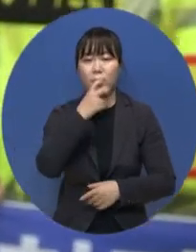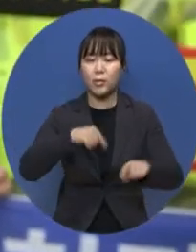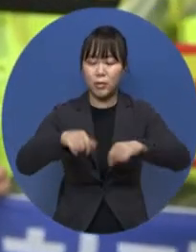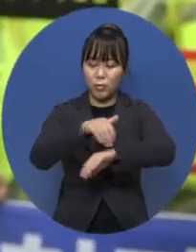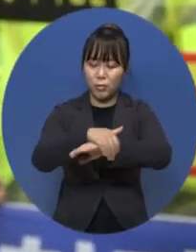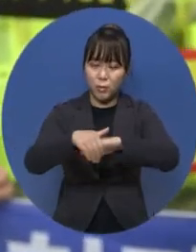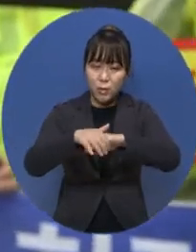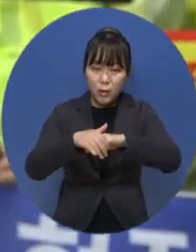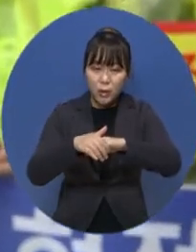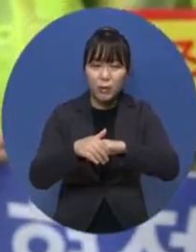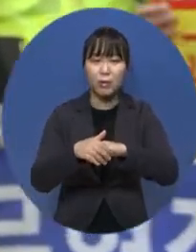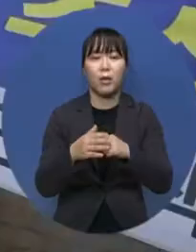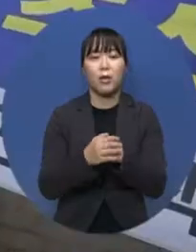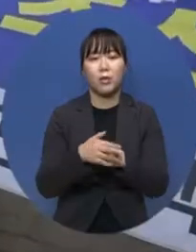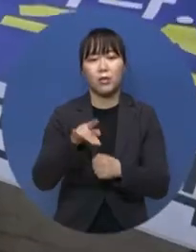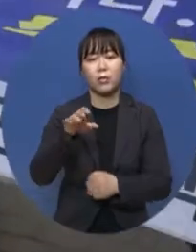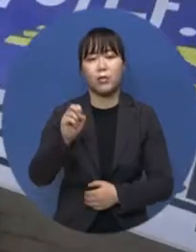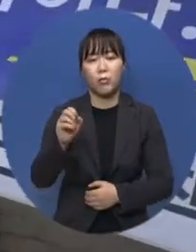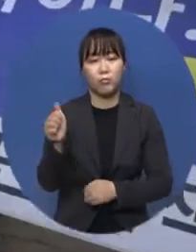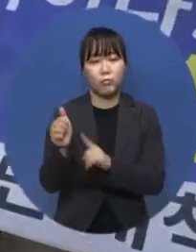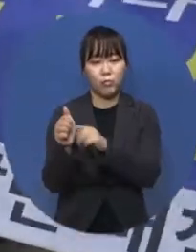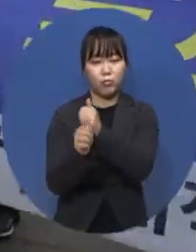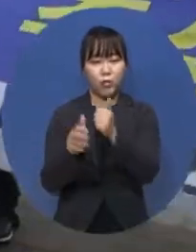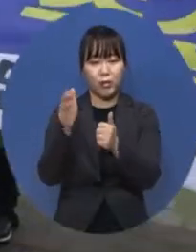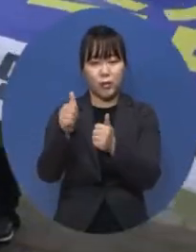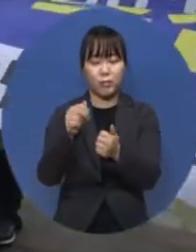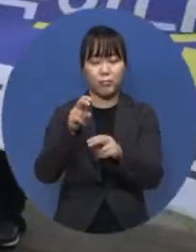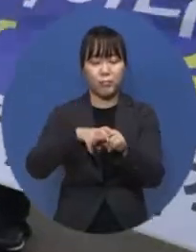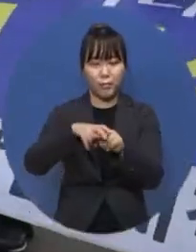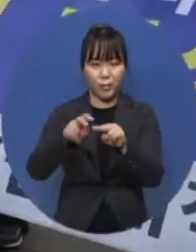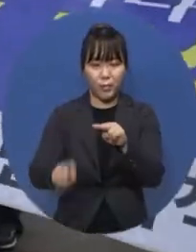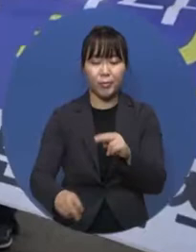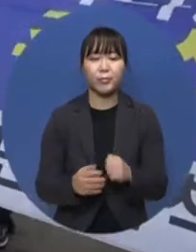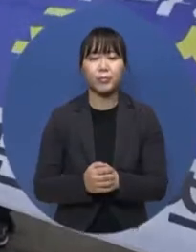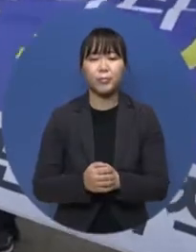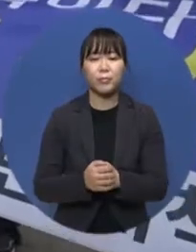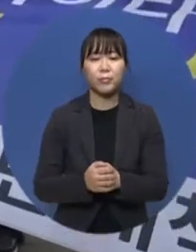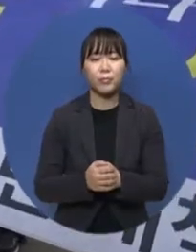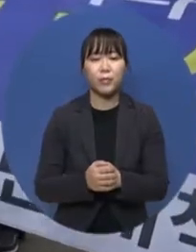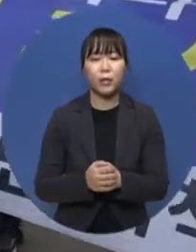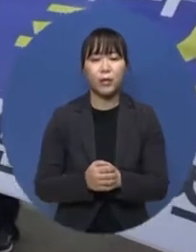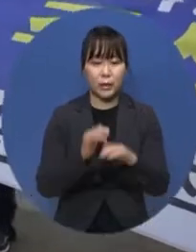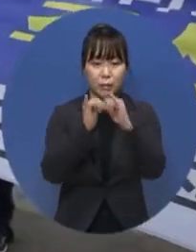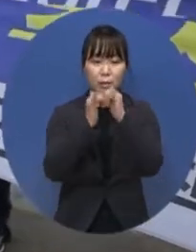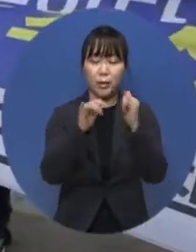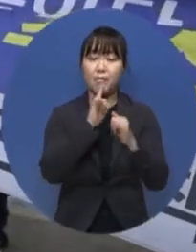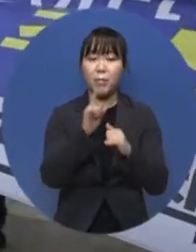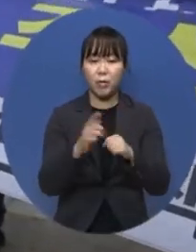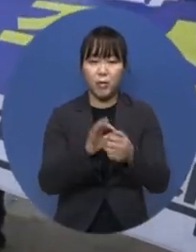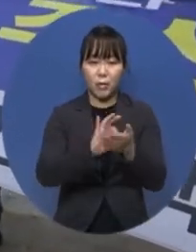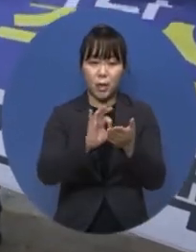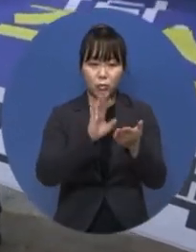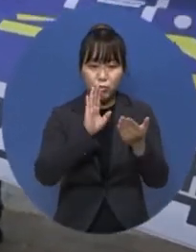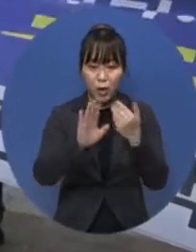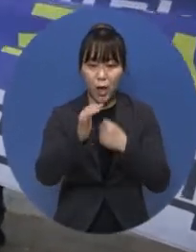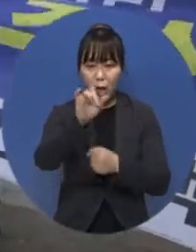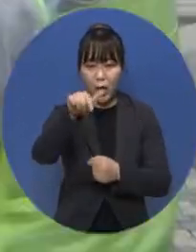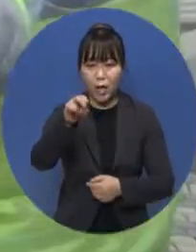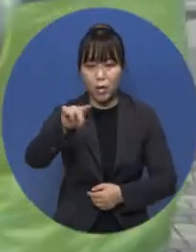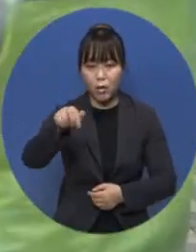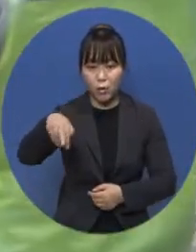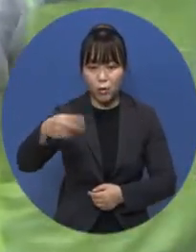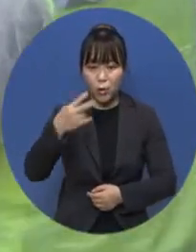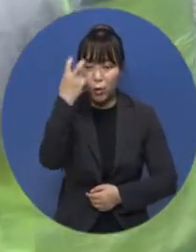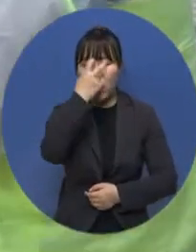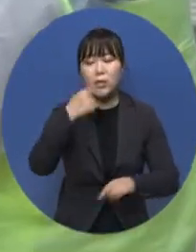핵연료관리정책재검토위원회 정정화 위원장이 정격 사퇴했습니다. 정 위원장은 기자들에게 사영호